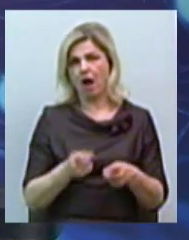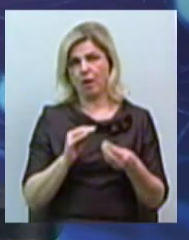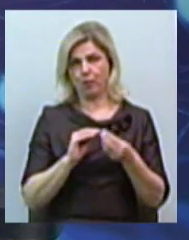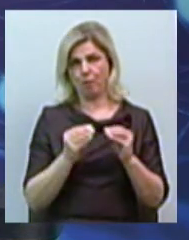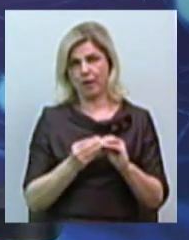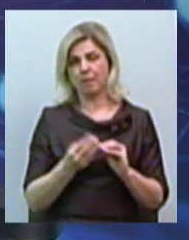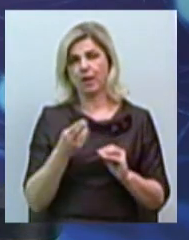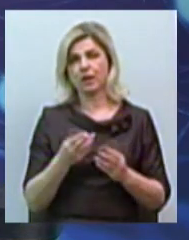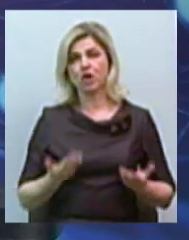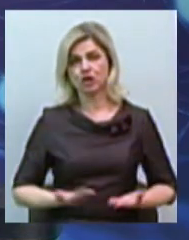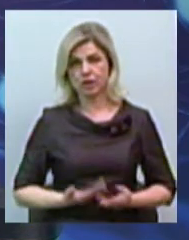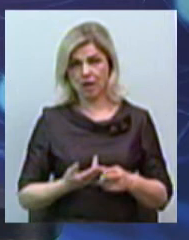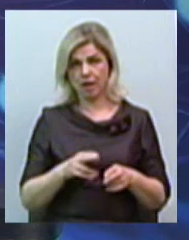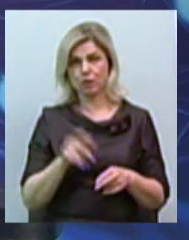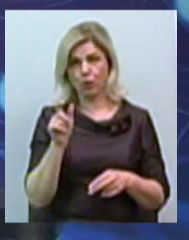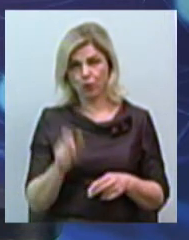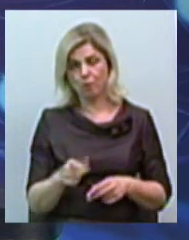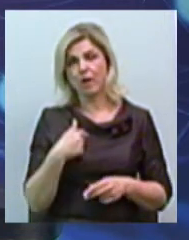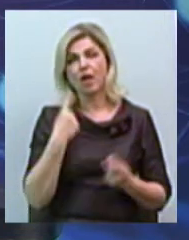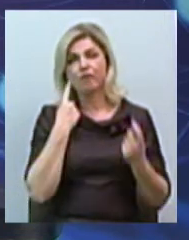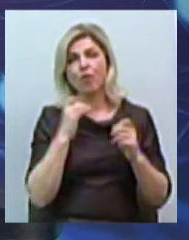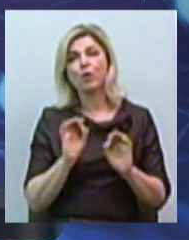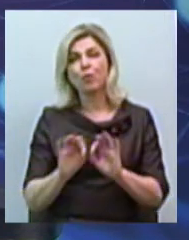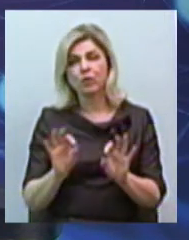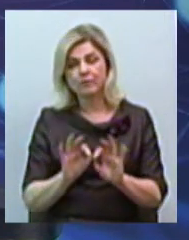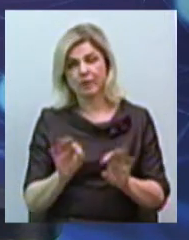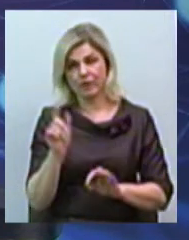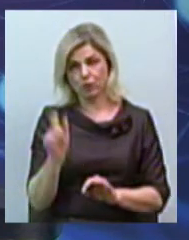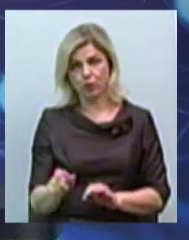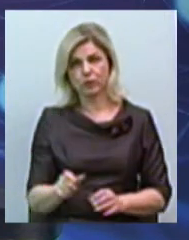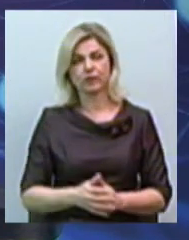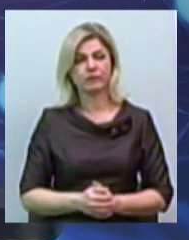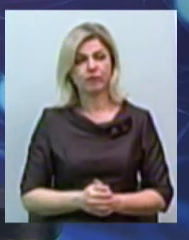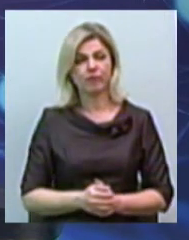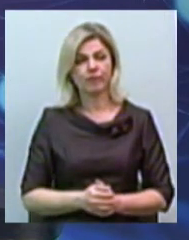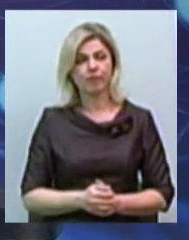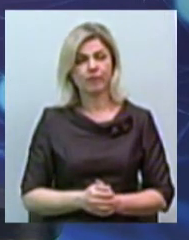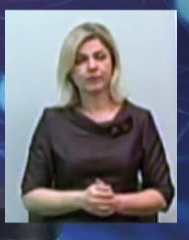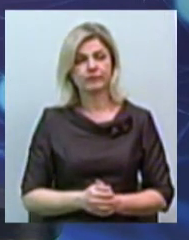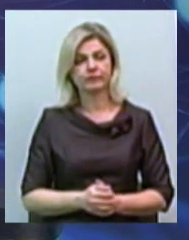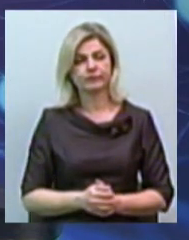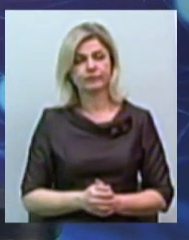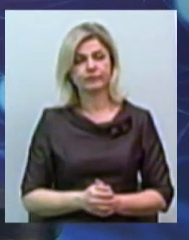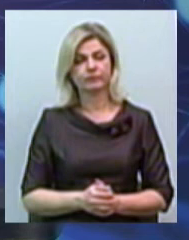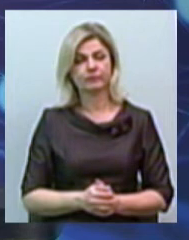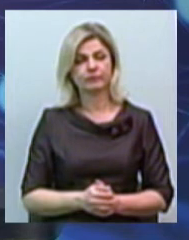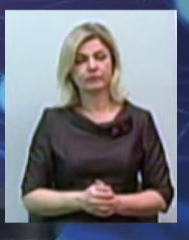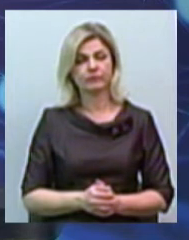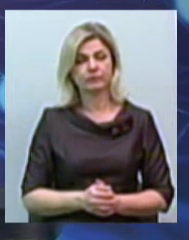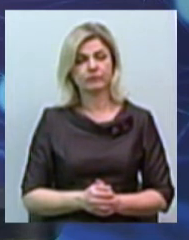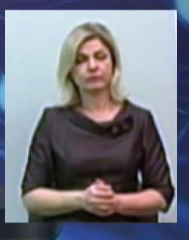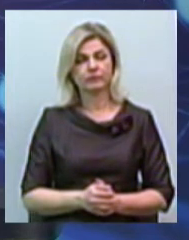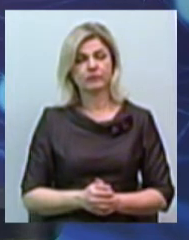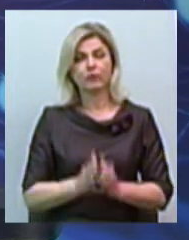життя цієї людини, ми про це їй інформуємо, розповідаємо, говоримо її близьким,